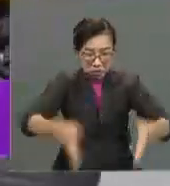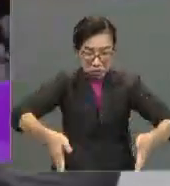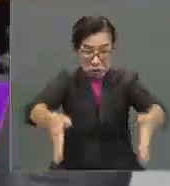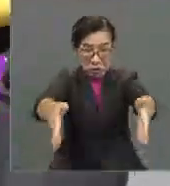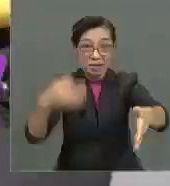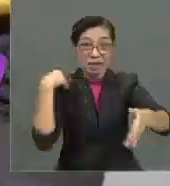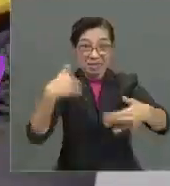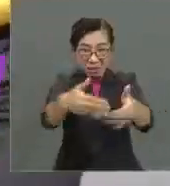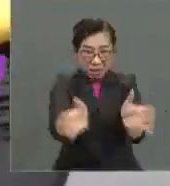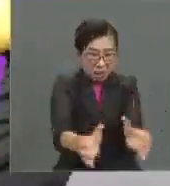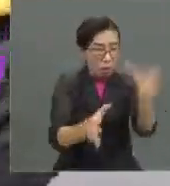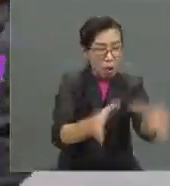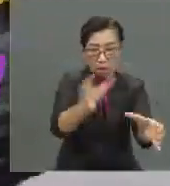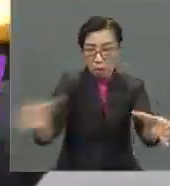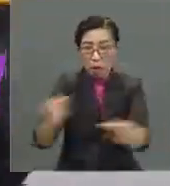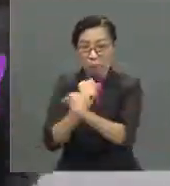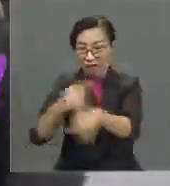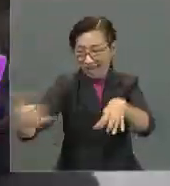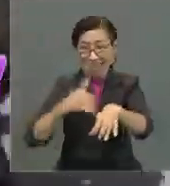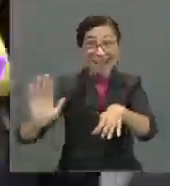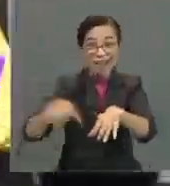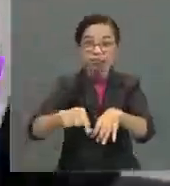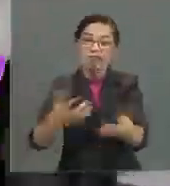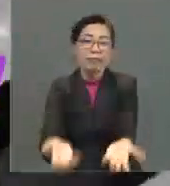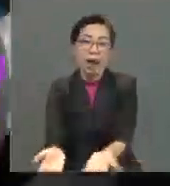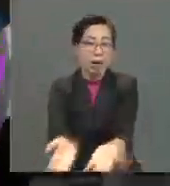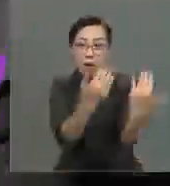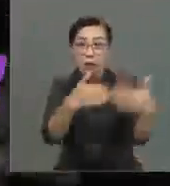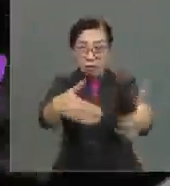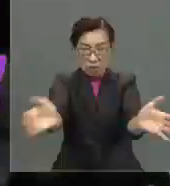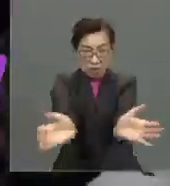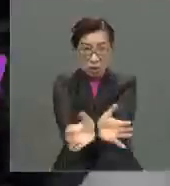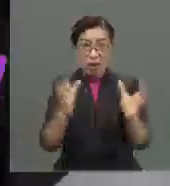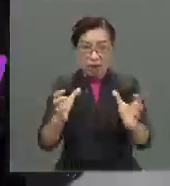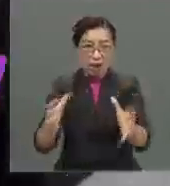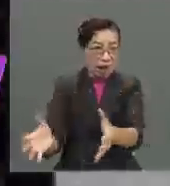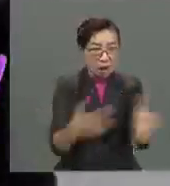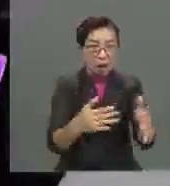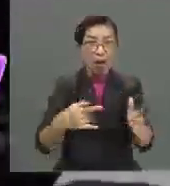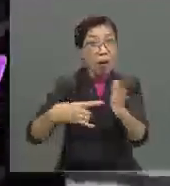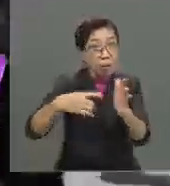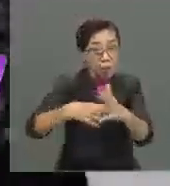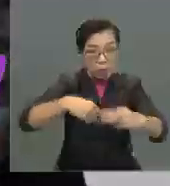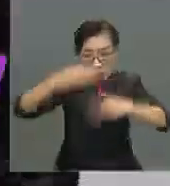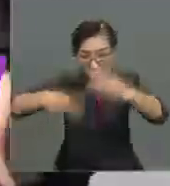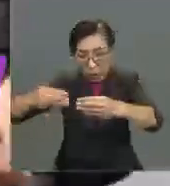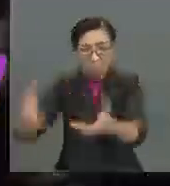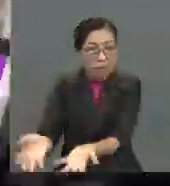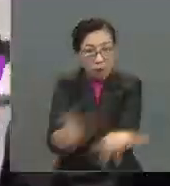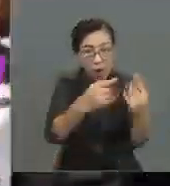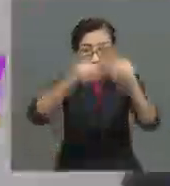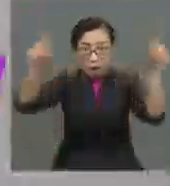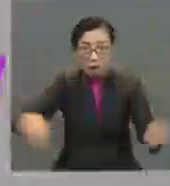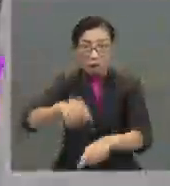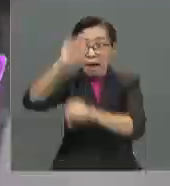ที่จุดคัดกรองโควิด -19 เนี่ยค่ะช่วยกันยกรื้อท่อปูนลวดสนามใบมีดและป้ายประกาศปิดหมู่บ้านออก